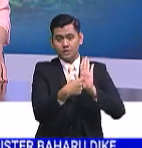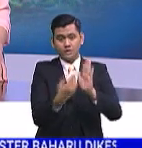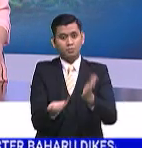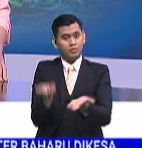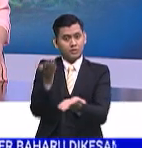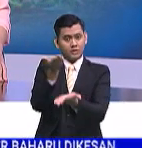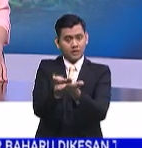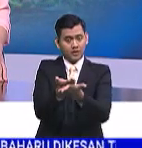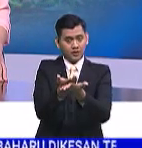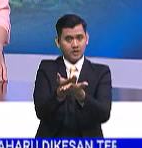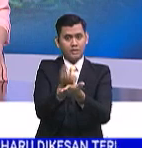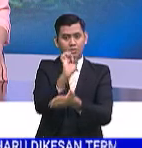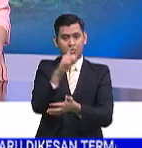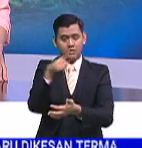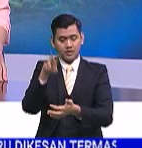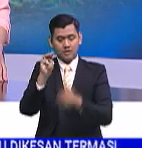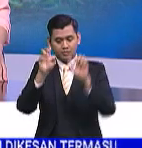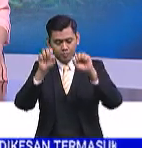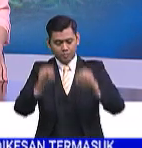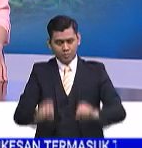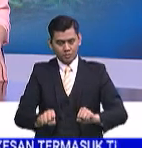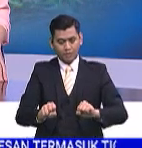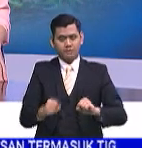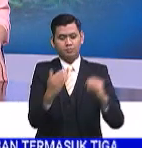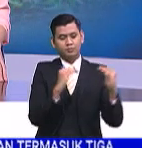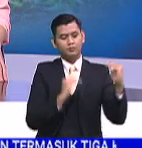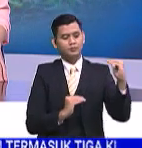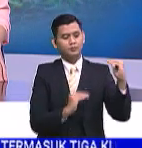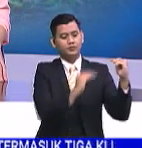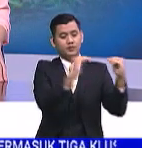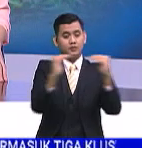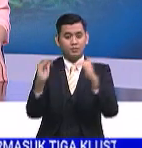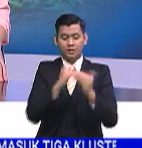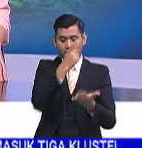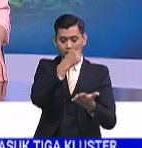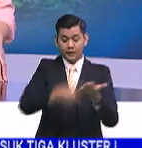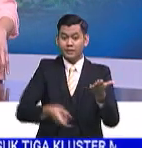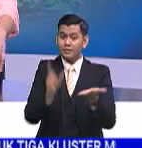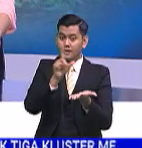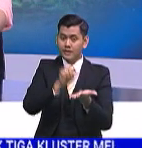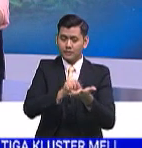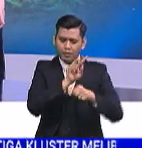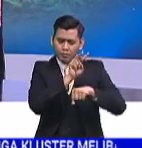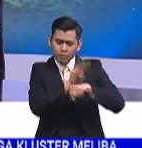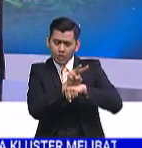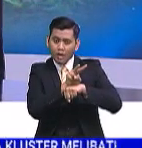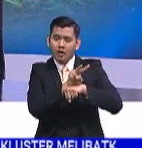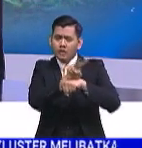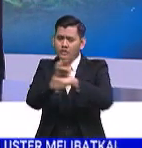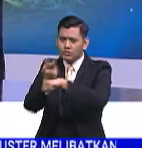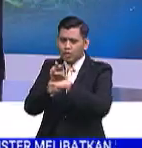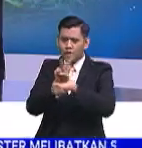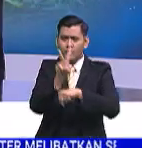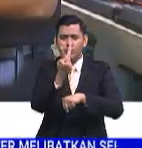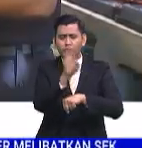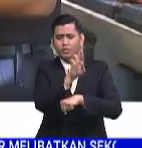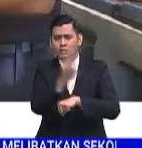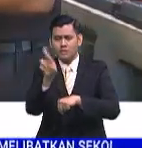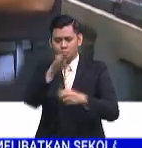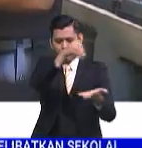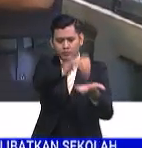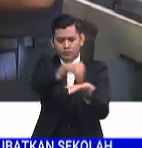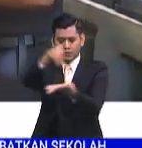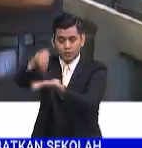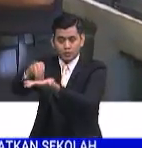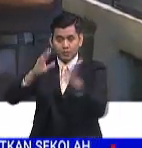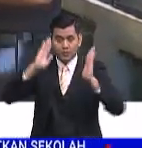skim tersebut berupaya menstabilkan harga ayam. Pemantauan melibatkan hampir 2,000 lokasi seluruh negara meliputi